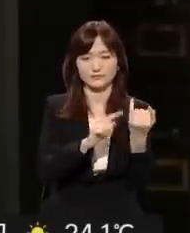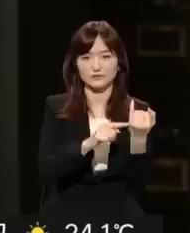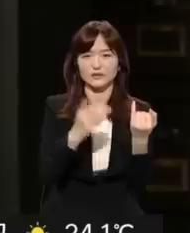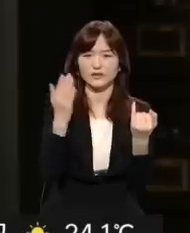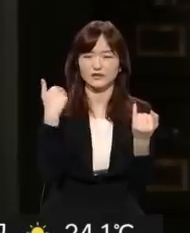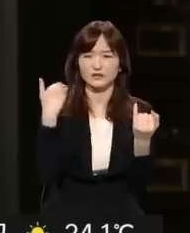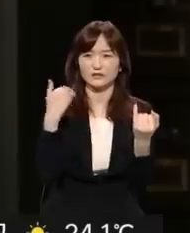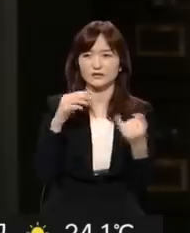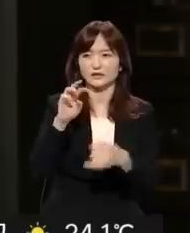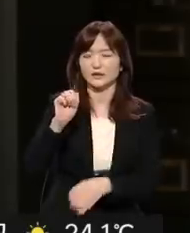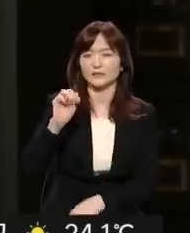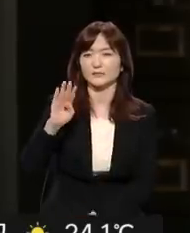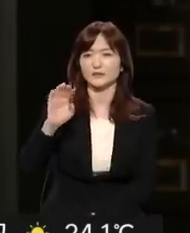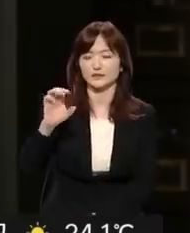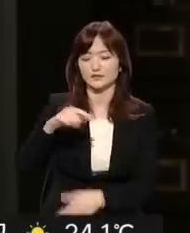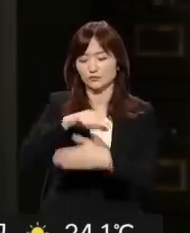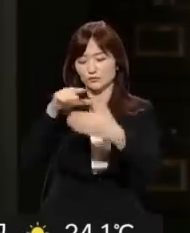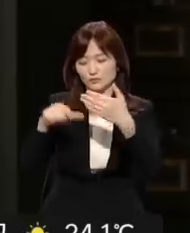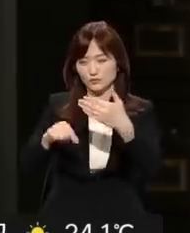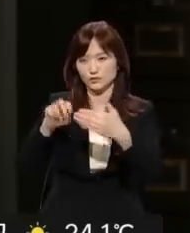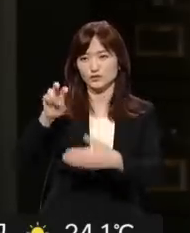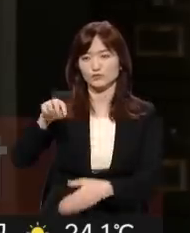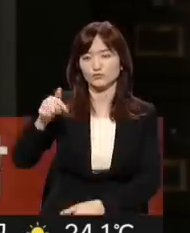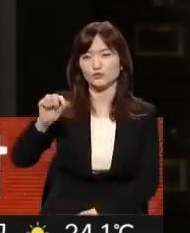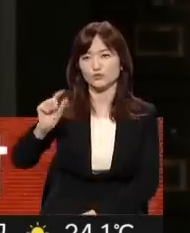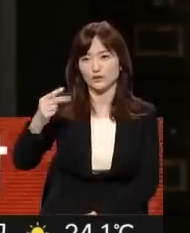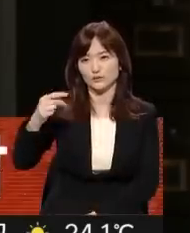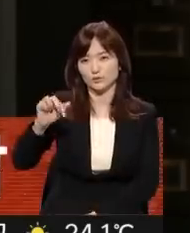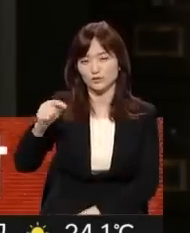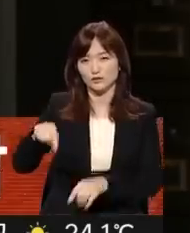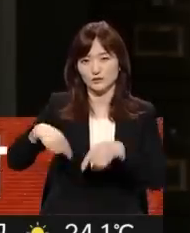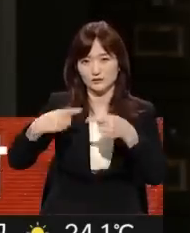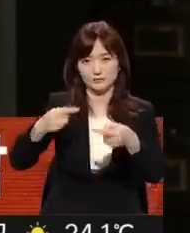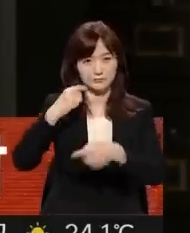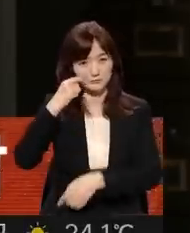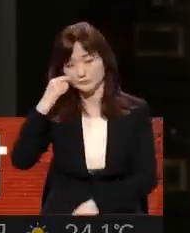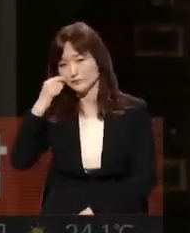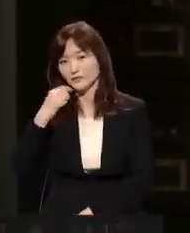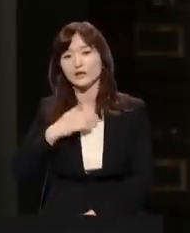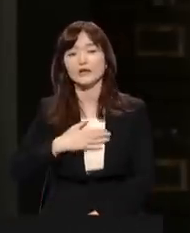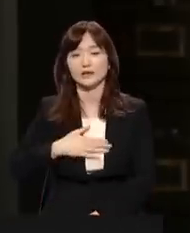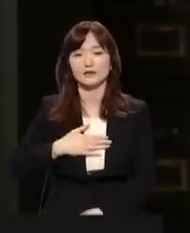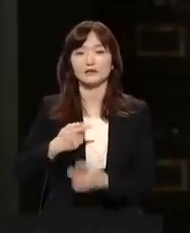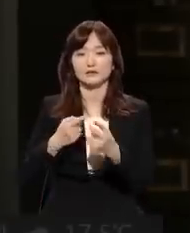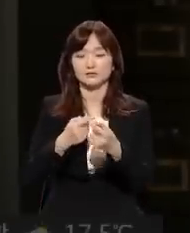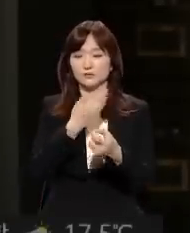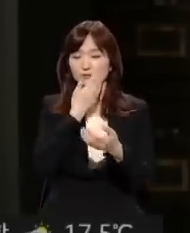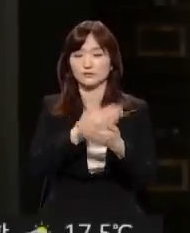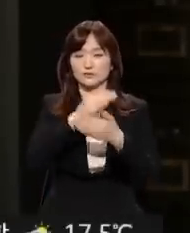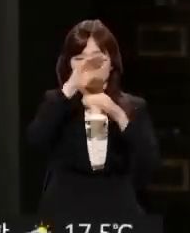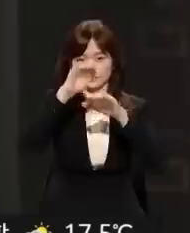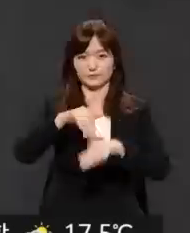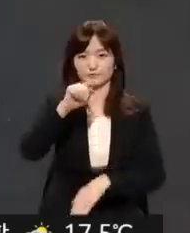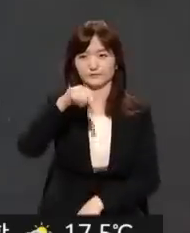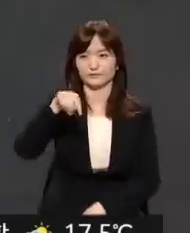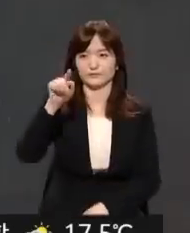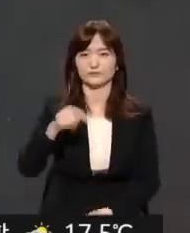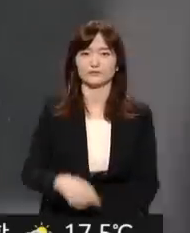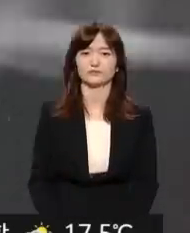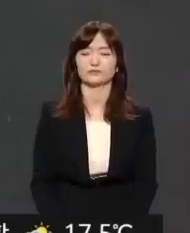이제 많이 인기를 얻기 시작했던 걸로 저는 알고 있는데 그럼 첫 번째 사건 체크포인트 짚어보죠.